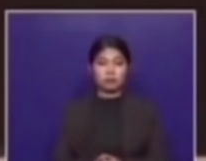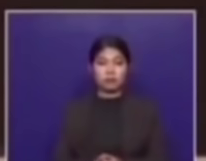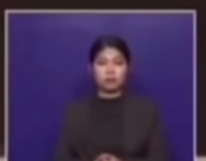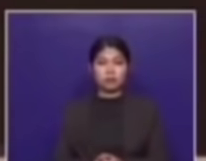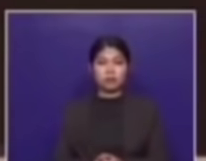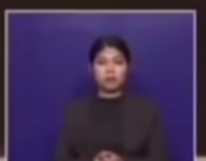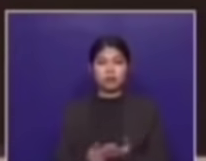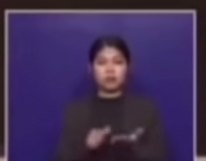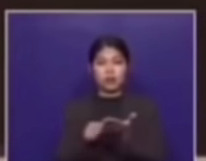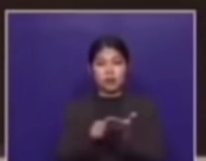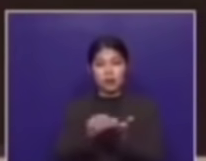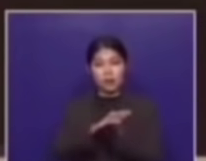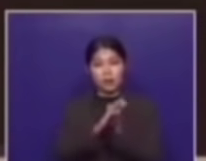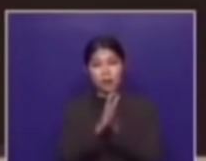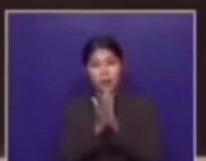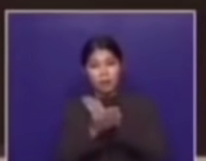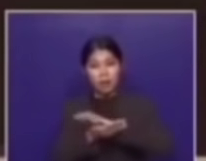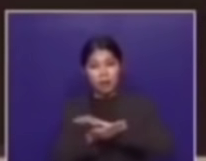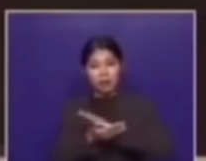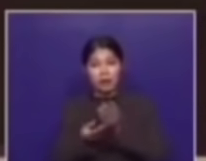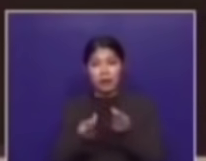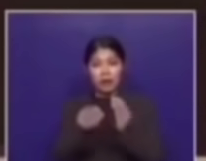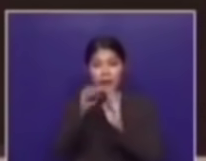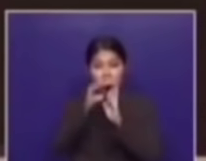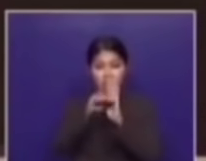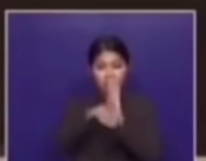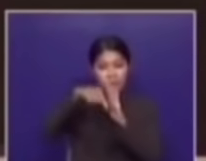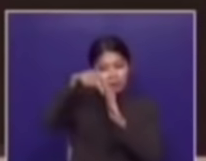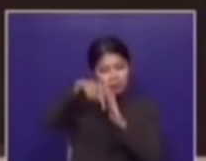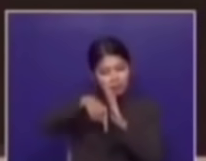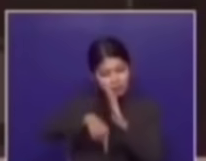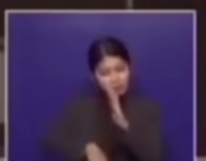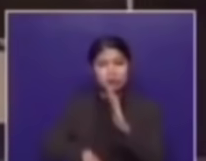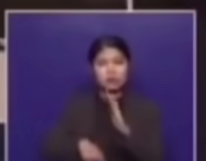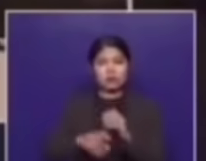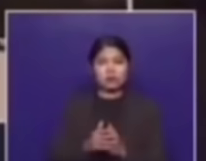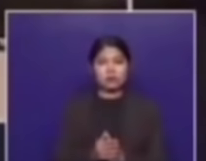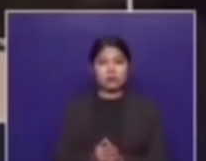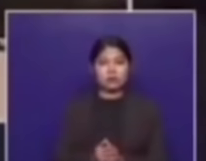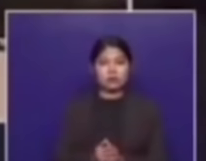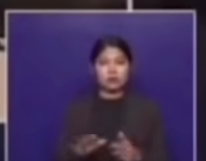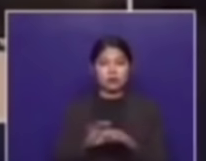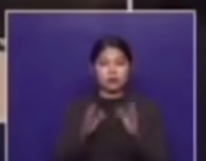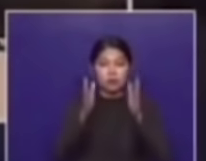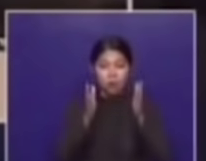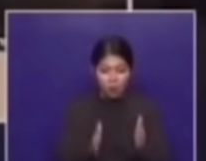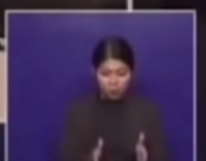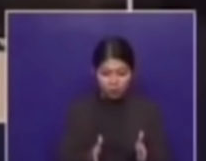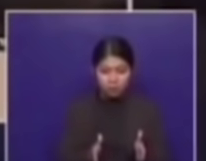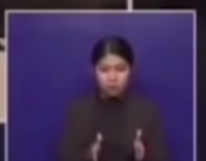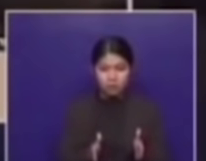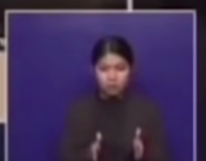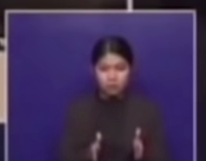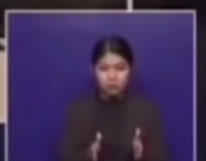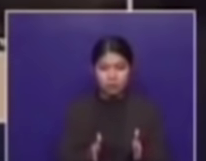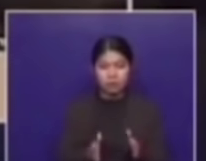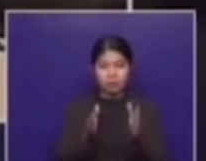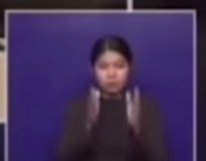ได้คือถ้าทำลงไปในรายละเอียดโดยเฉพาะไปถึงตัวบุคคลหรือตัวหรือบุ